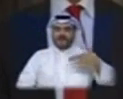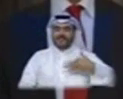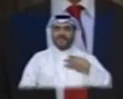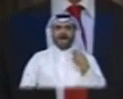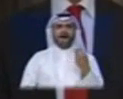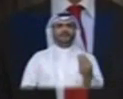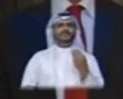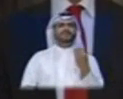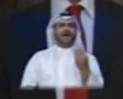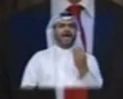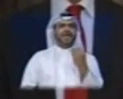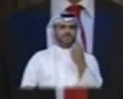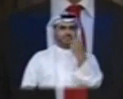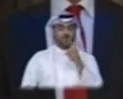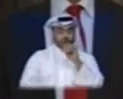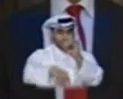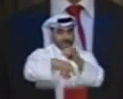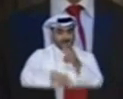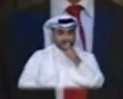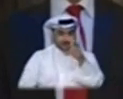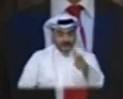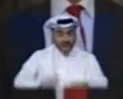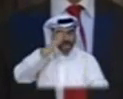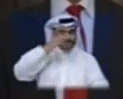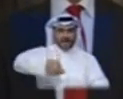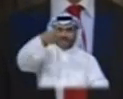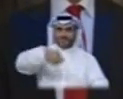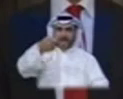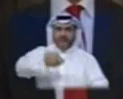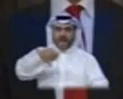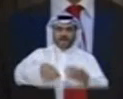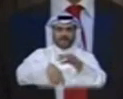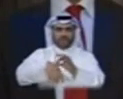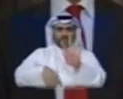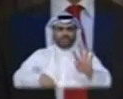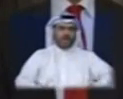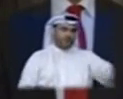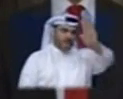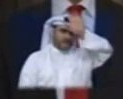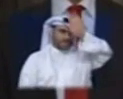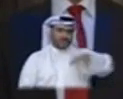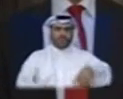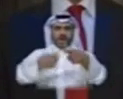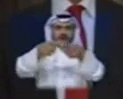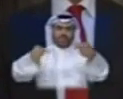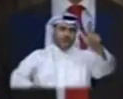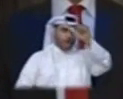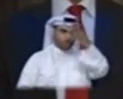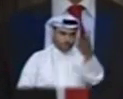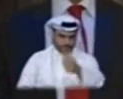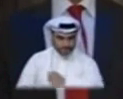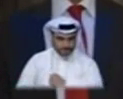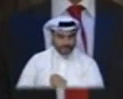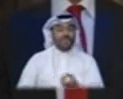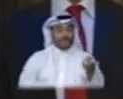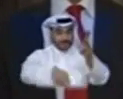جميعا، وحملنا تحياته وأماني الحارة لزعماء دولنا جميعا. أيضا كان لي